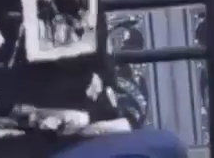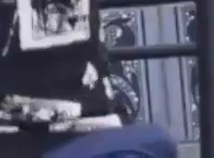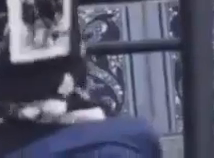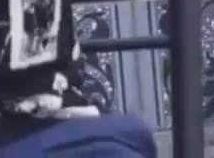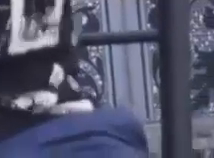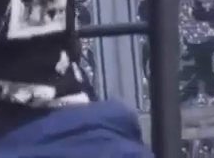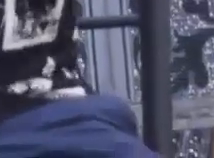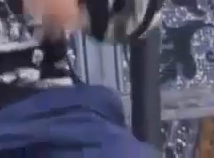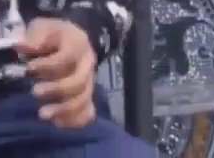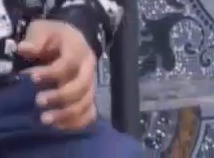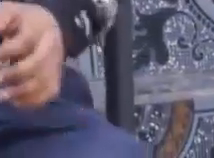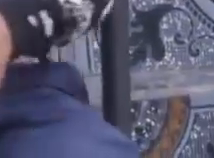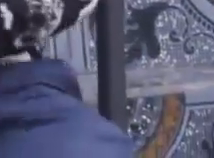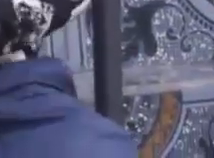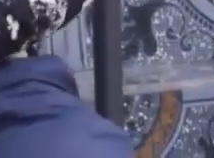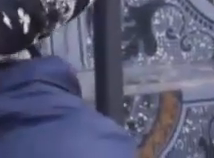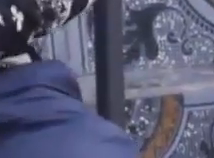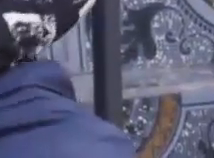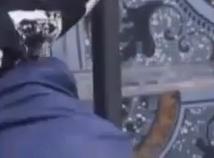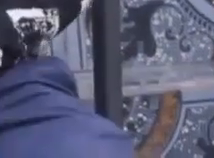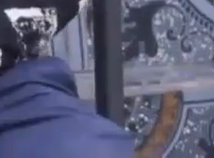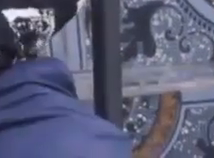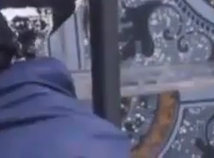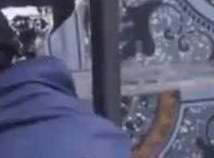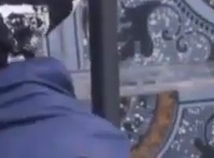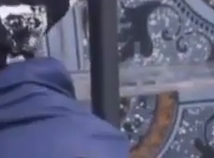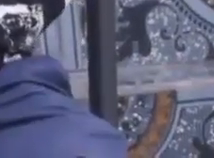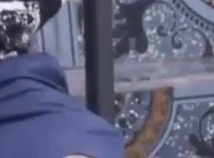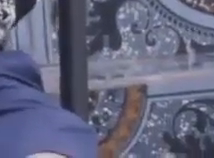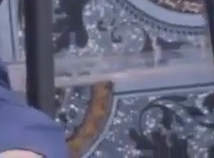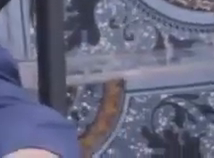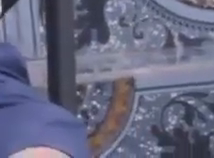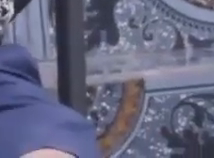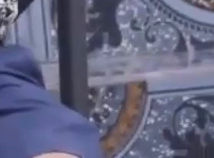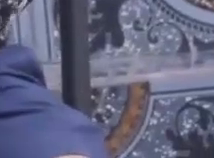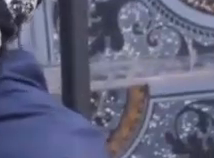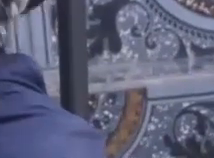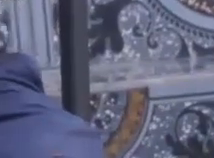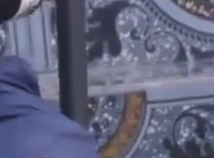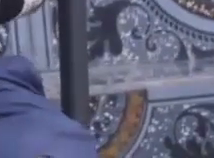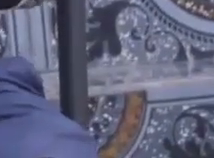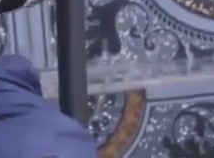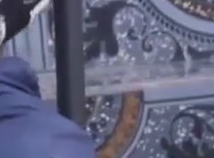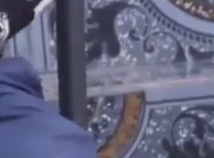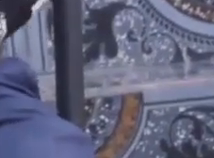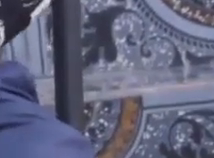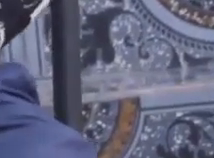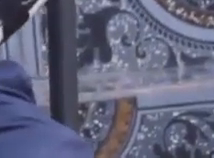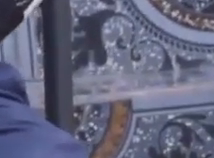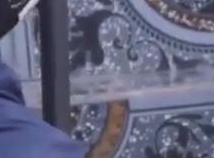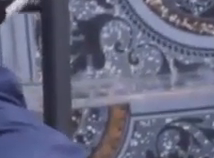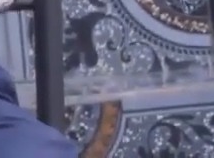Aiko TV, asema wote tufate. Aiko TV, wote